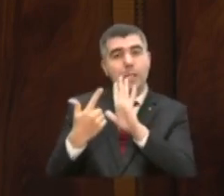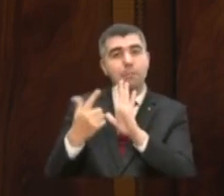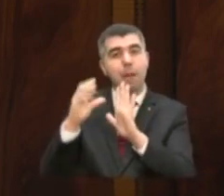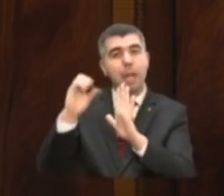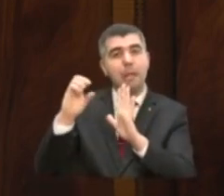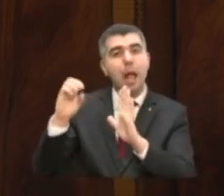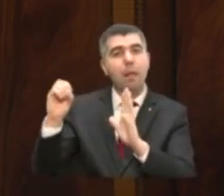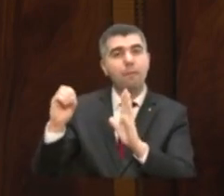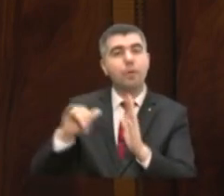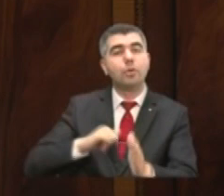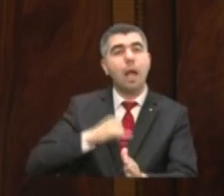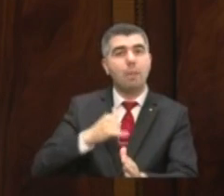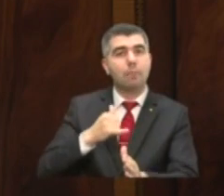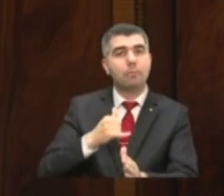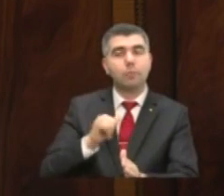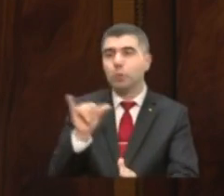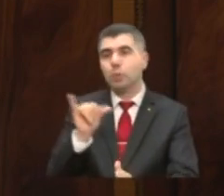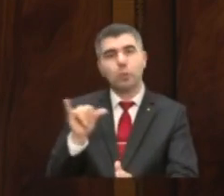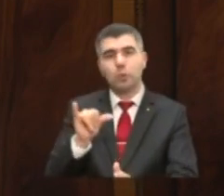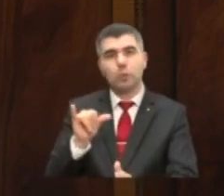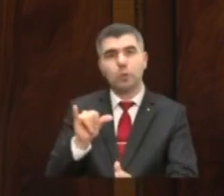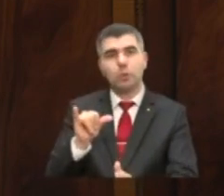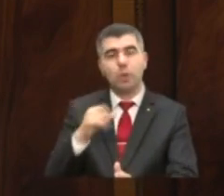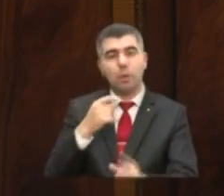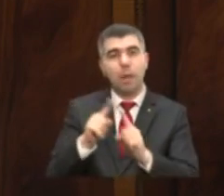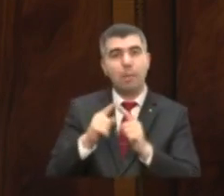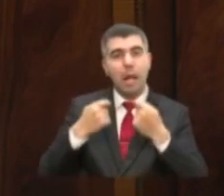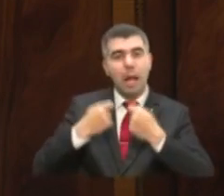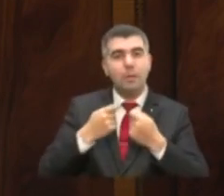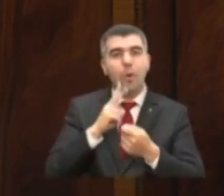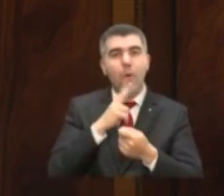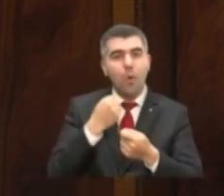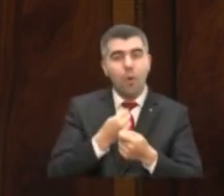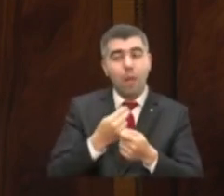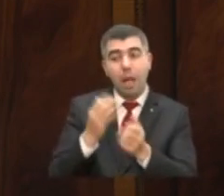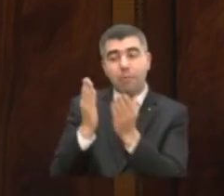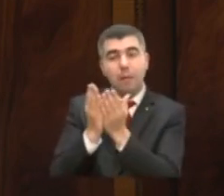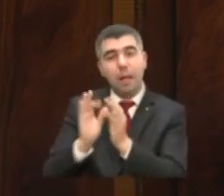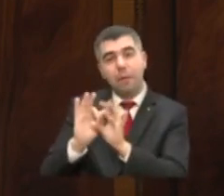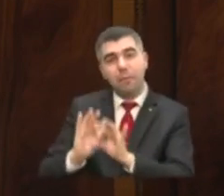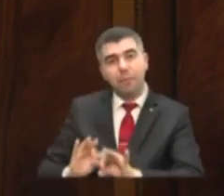1,700,000 شاب تقريبا. فينا هما السيد رئيس حكومة؟ ما كاين رئيس حكومة، ما كاينش في مدارس، ما خدامينش،